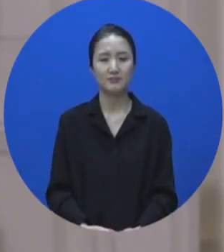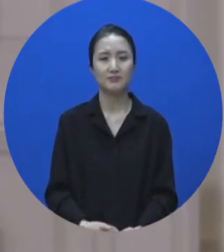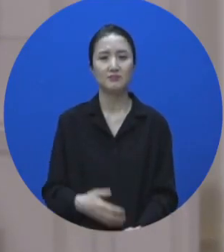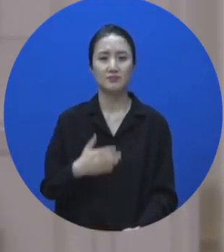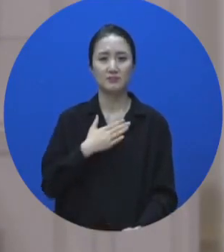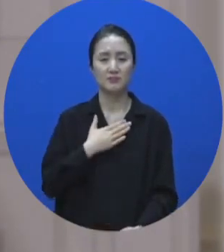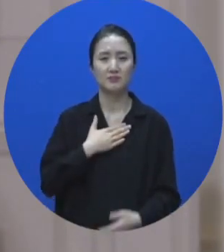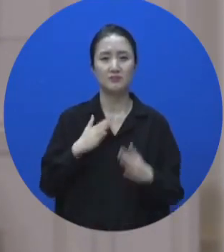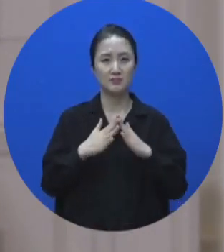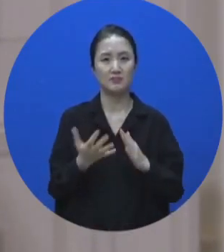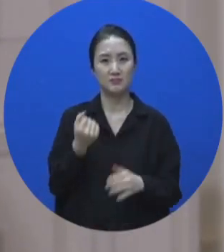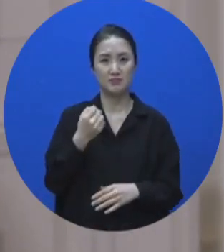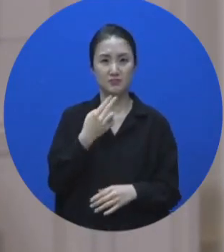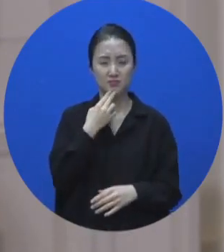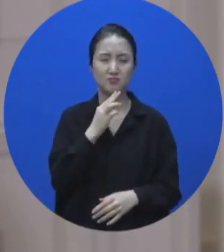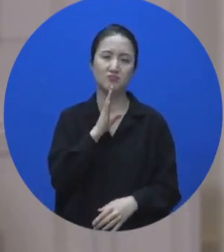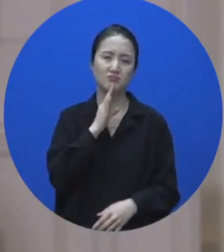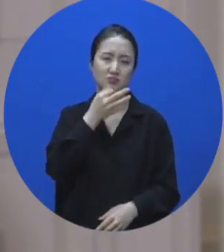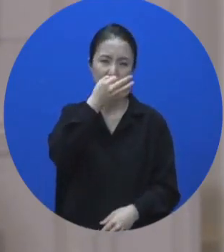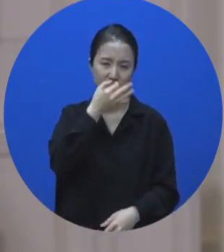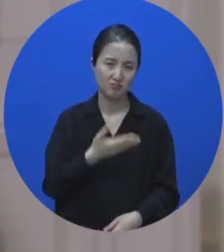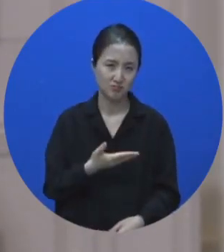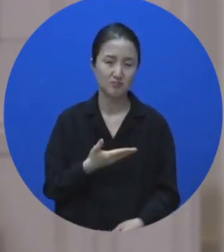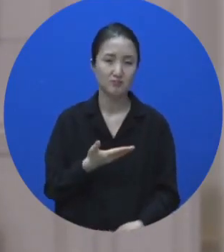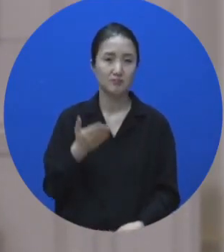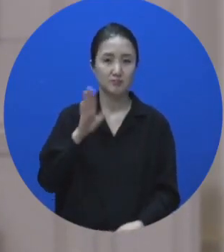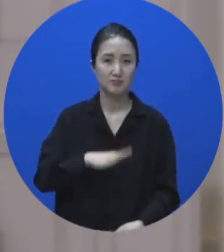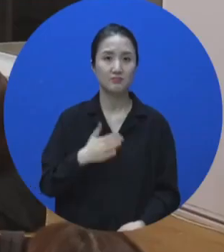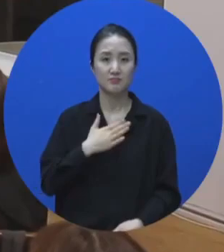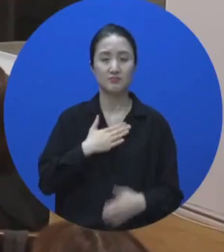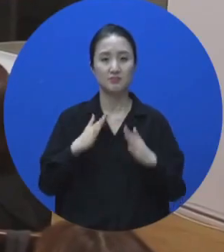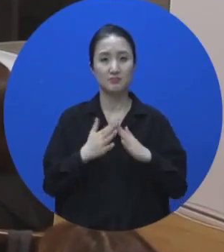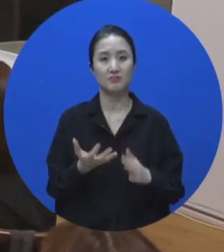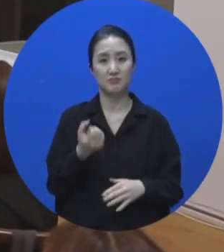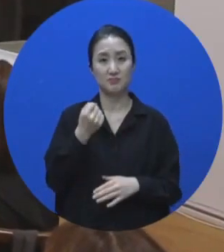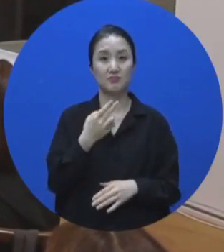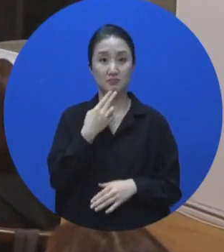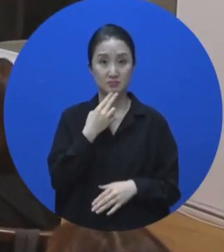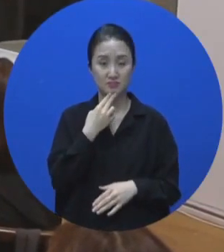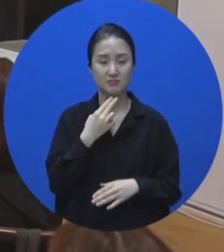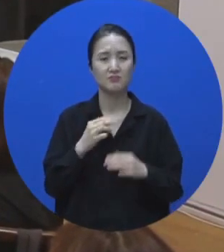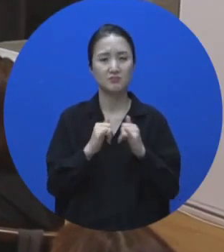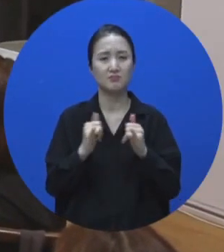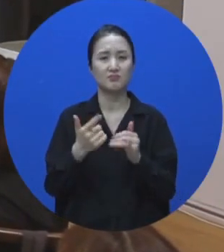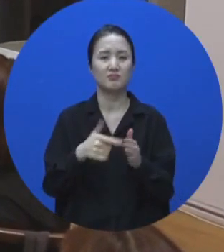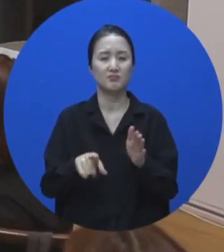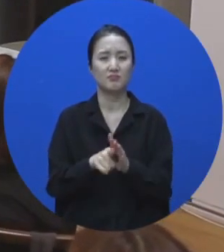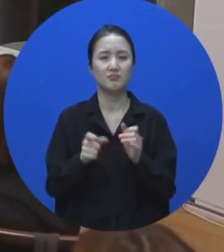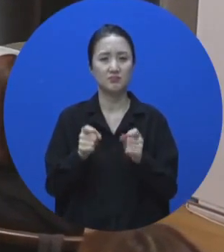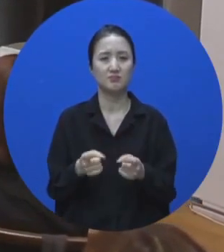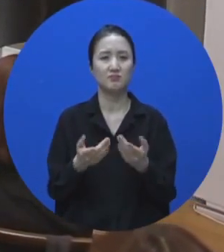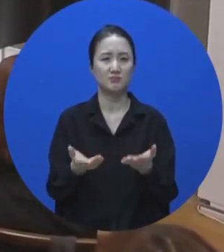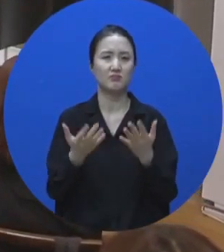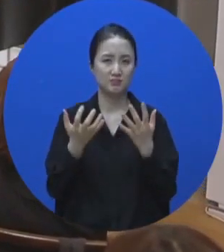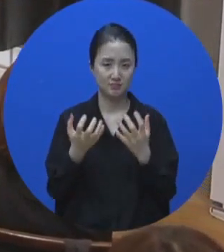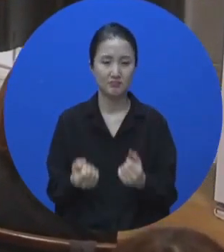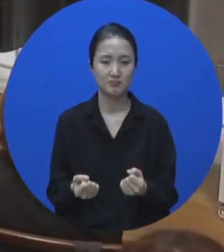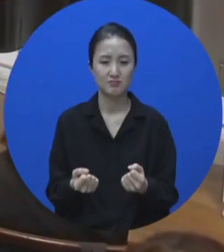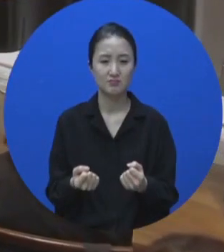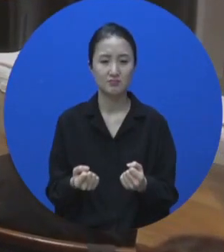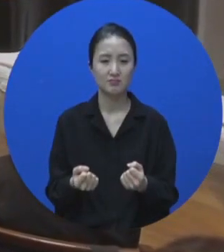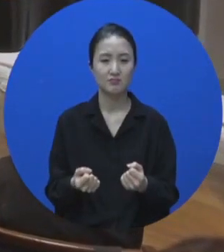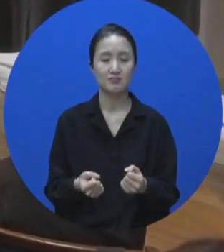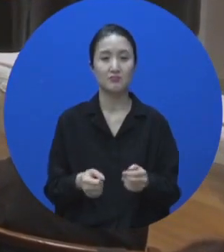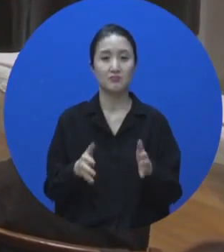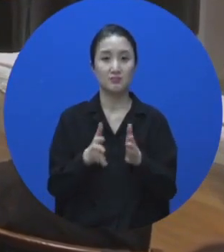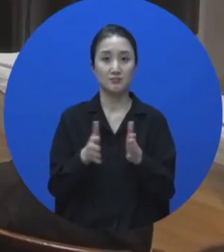것들이 어쩌면 힘든 과정입니다 그렇지만 나라에서는 무주택자 에게 기회를 많이 주고 있습니다